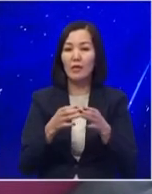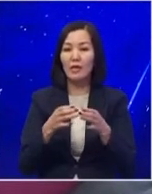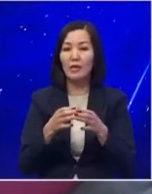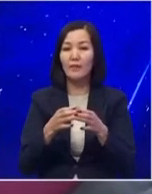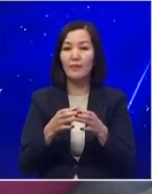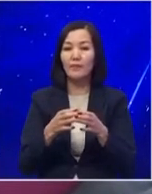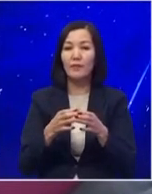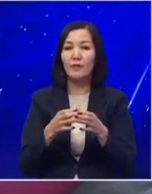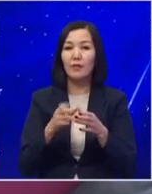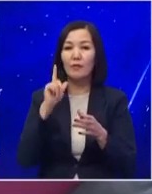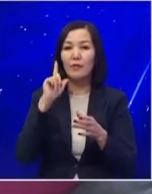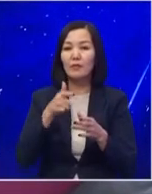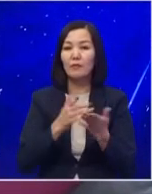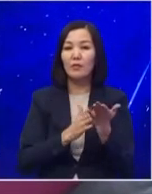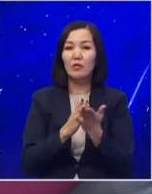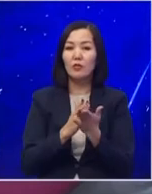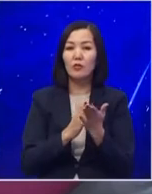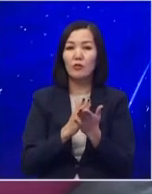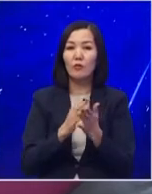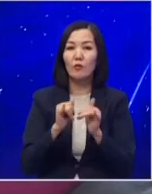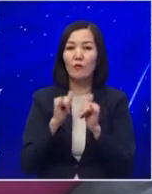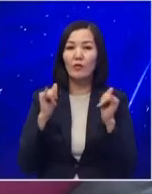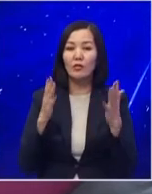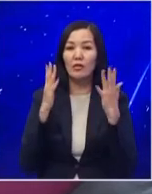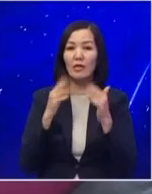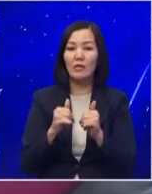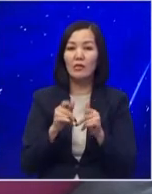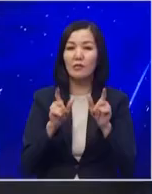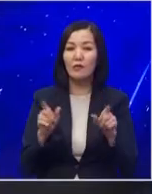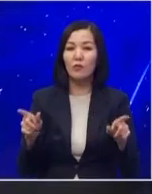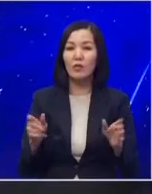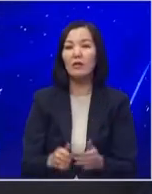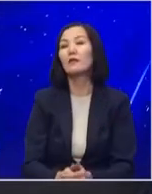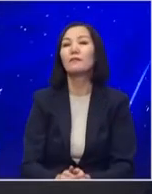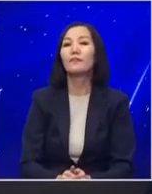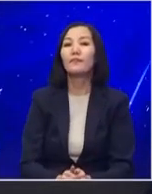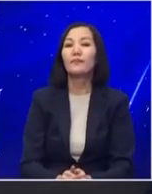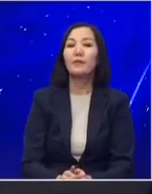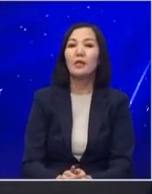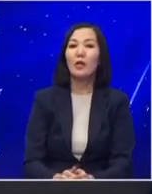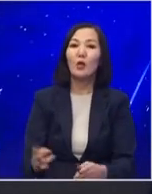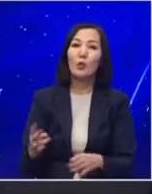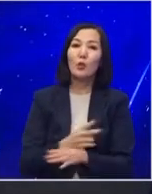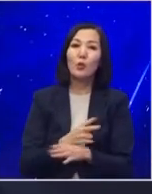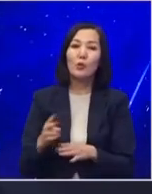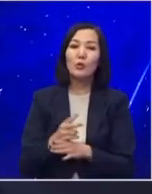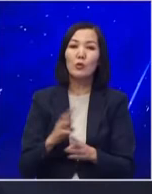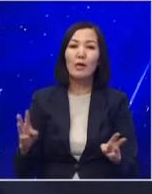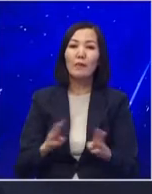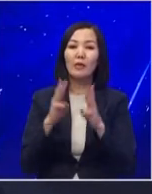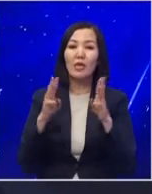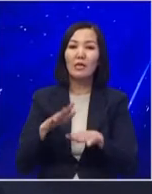по диспетчерской службе тоже идёт увеличение количества диспетчеров горячая ночка ожидается для пожарных